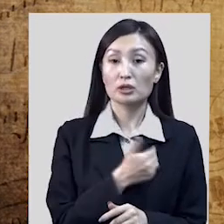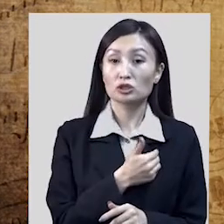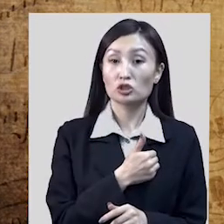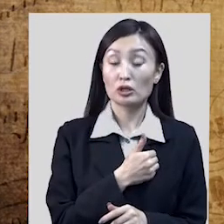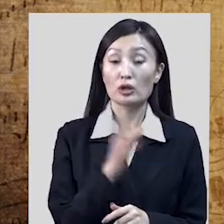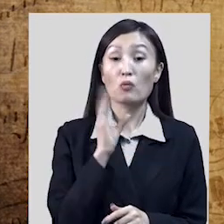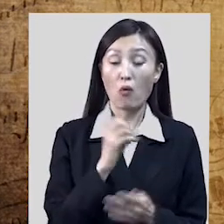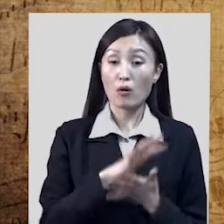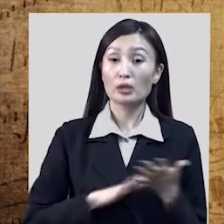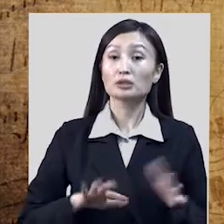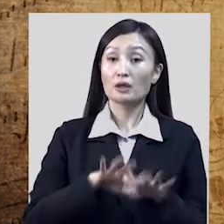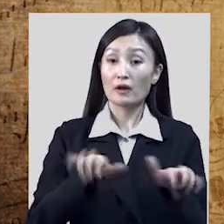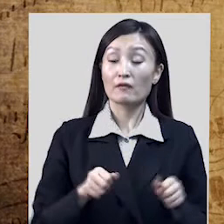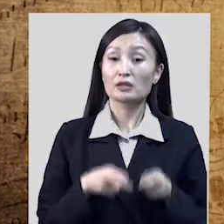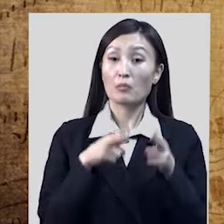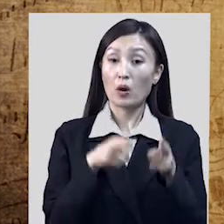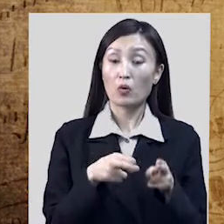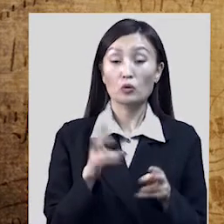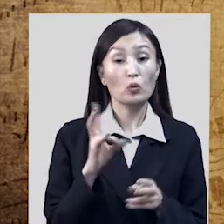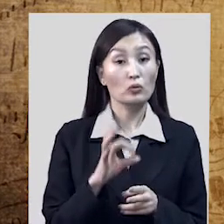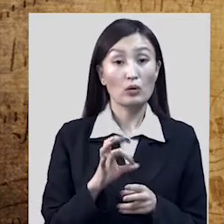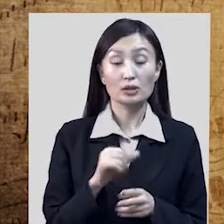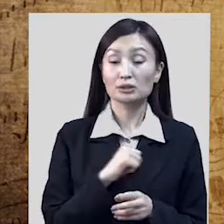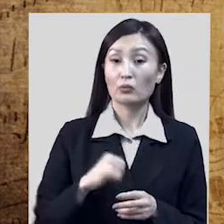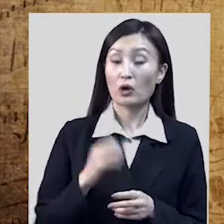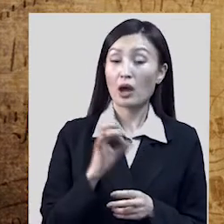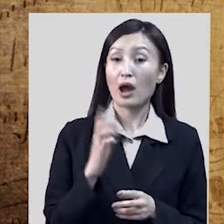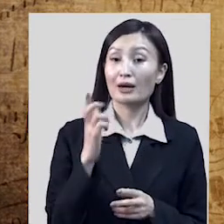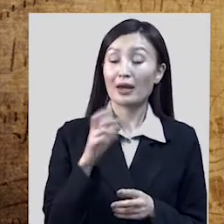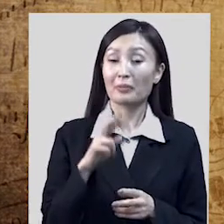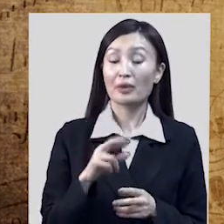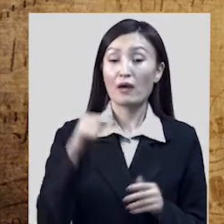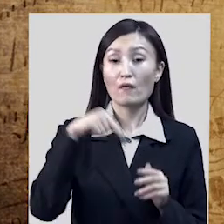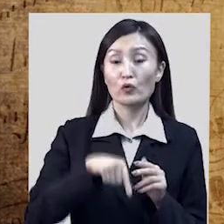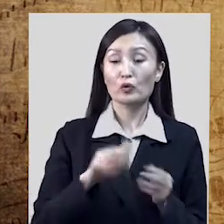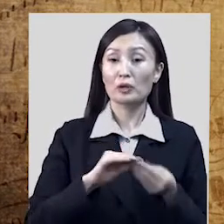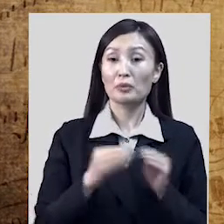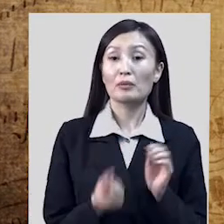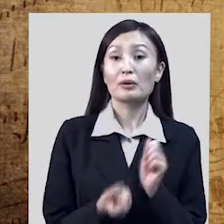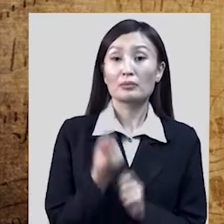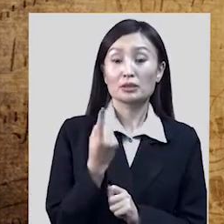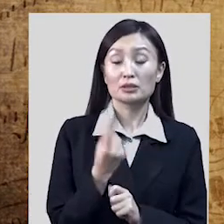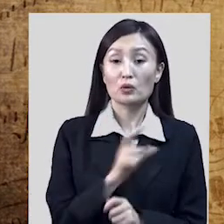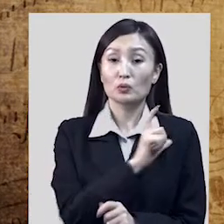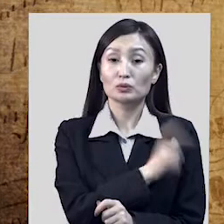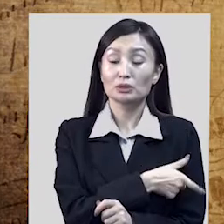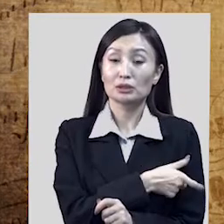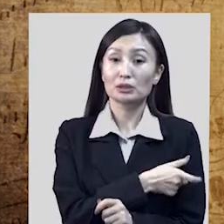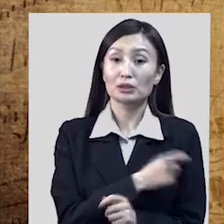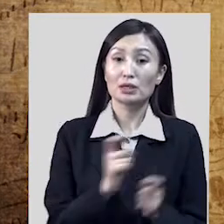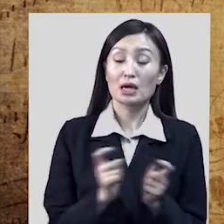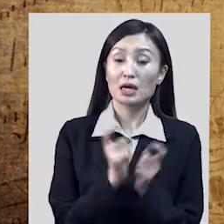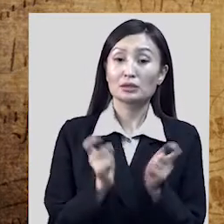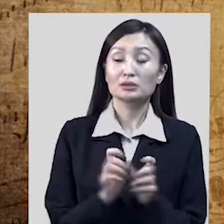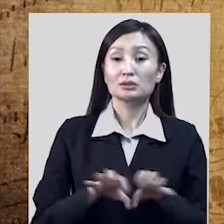халифат но продолжать завоевательные походы однако в самой аравии сильно обострились внутренние проблемы усилились раз п раз при за